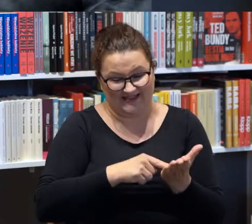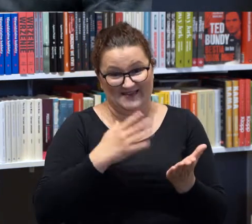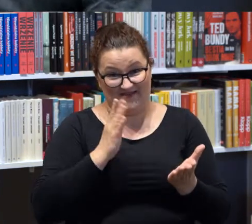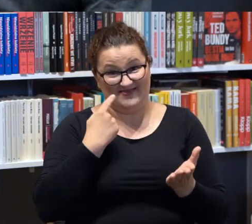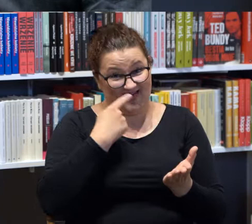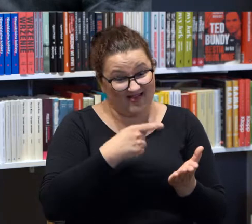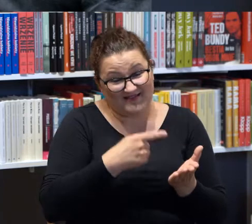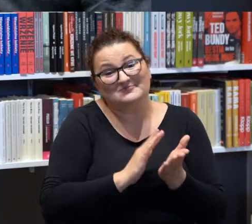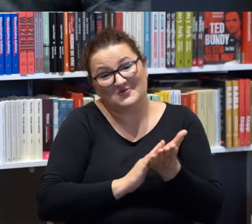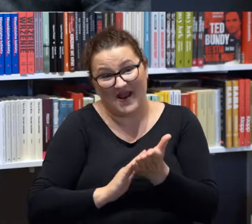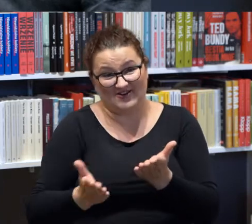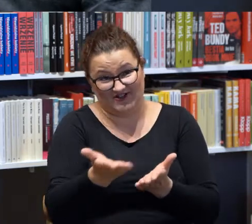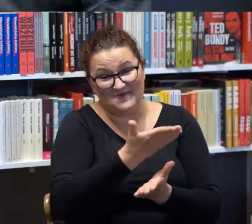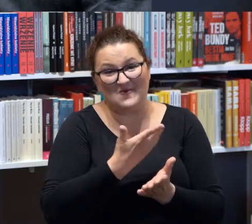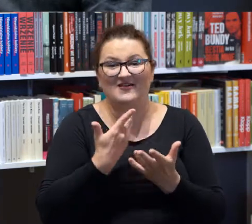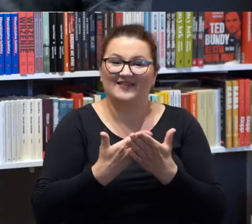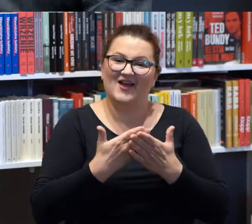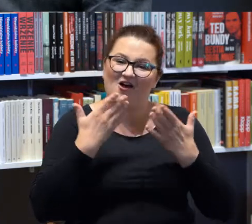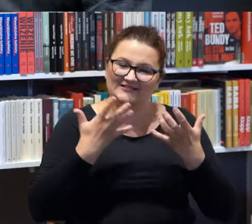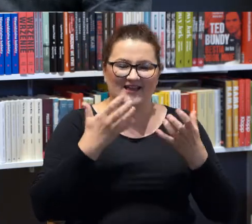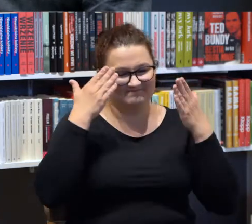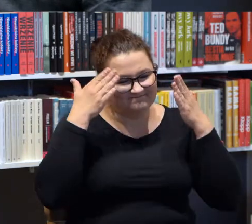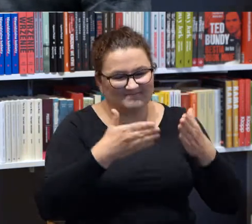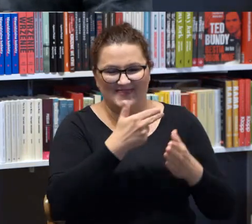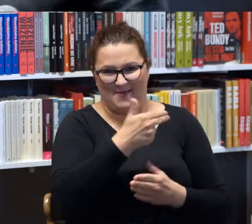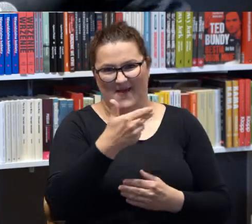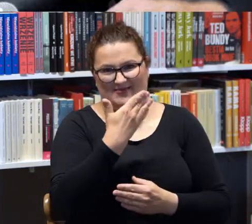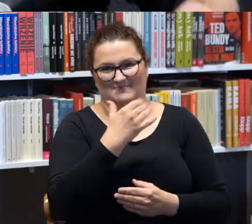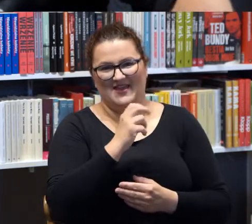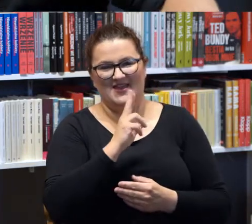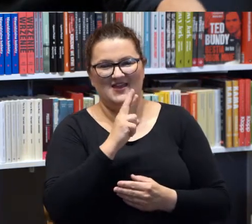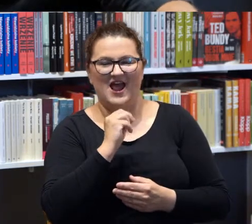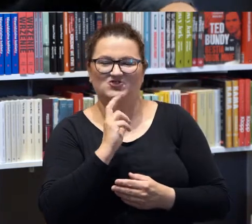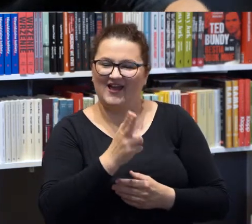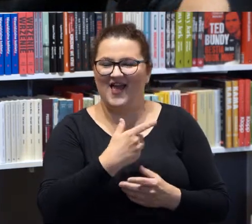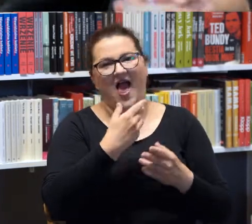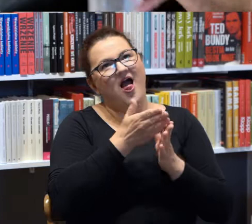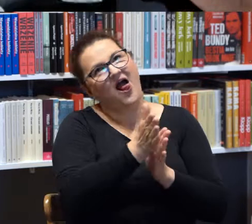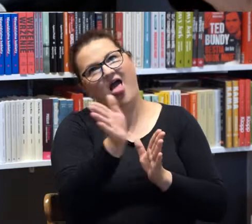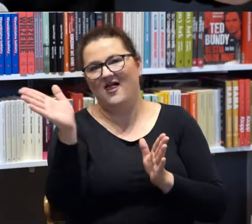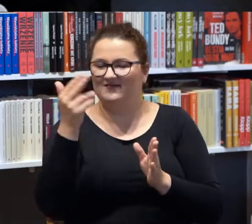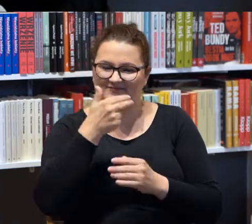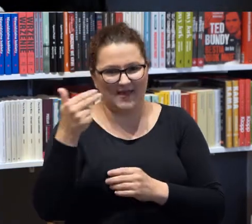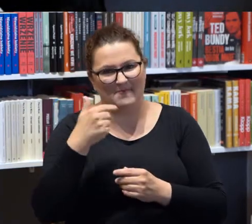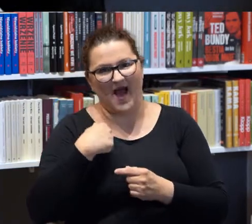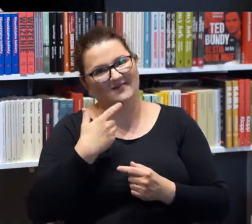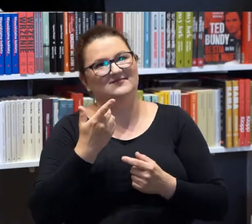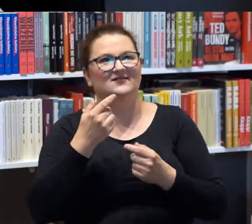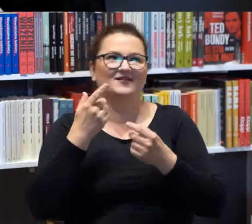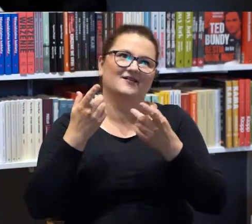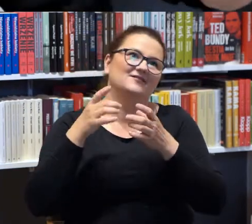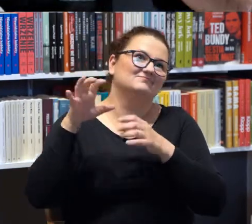jest, ale bardzo bym chciała pozostać jednak przy Mireczku i przy temacie i nie odpływać gdzieś w rewiry